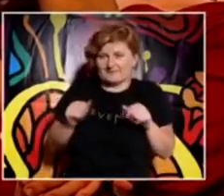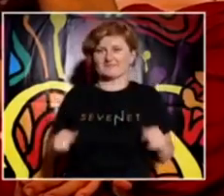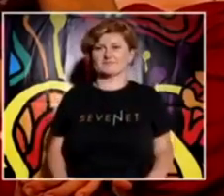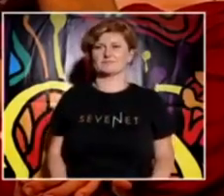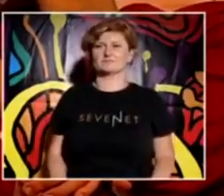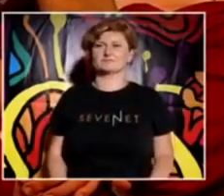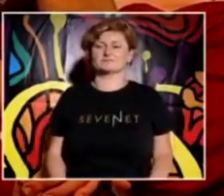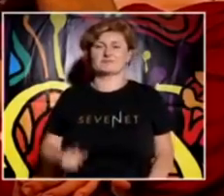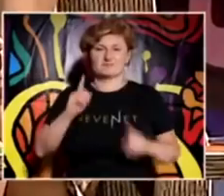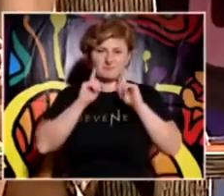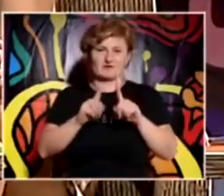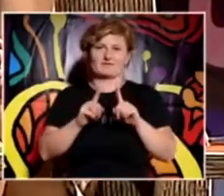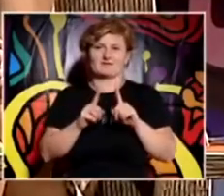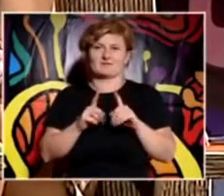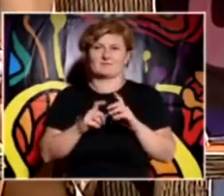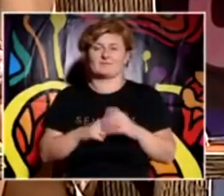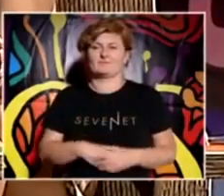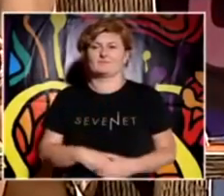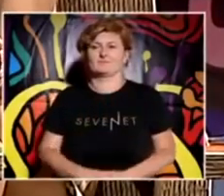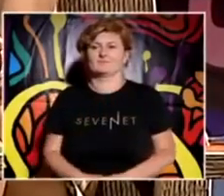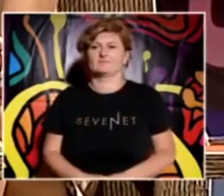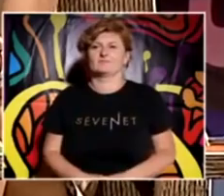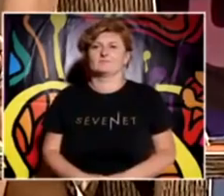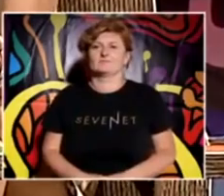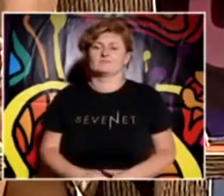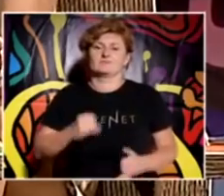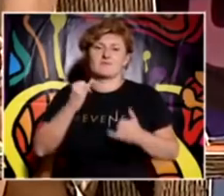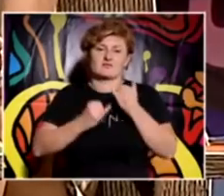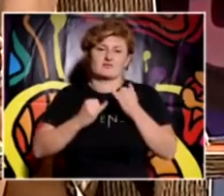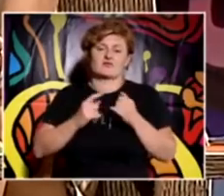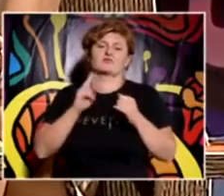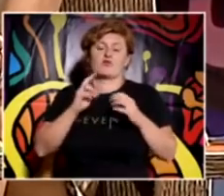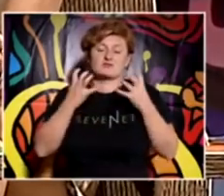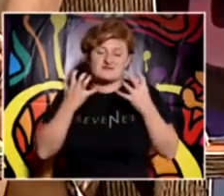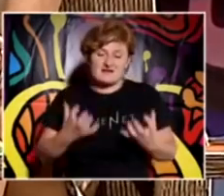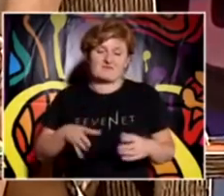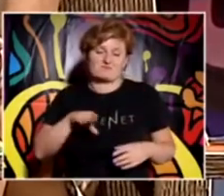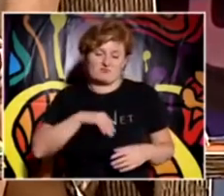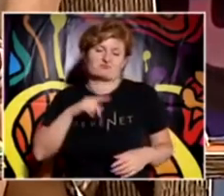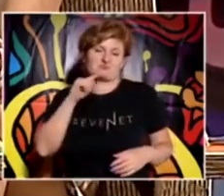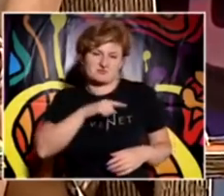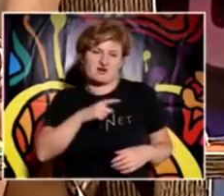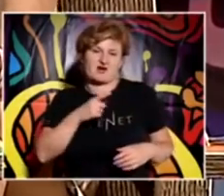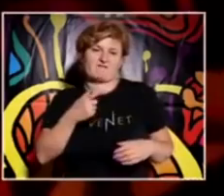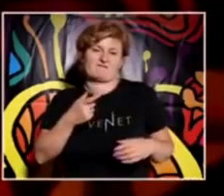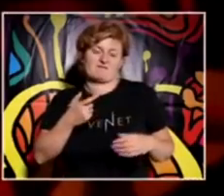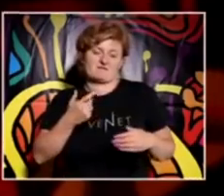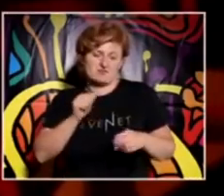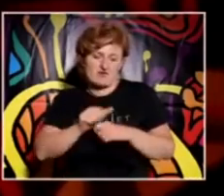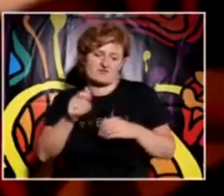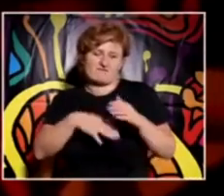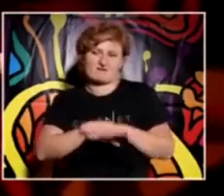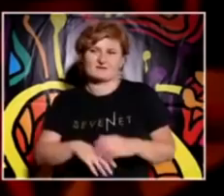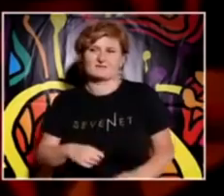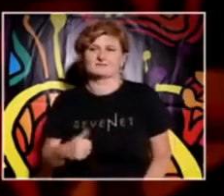Ale naprawdę, jeżeli dla chcącego, nic trudnego, zawsze da się coś znaleźć, jakieś wyjście. Sabina, a ty jak sobie radzisz,